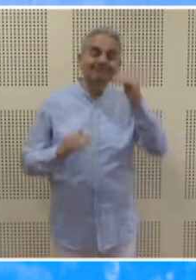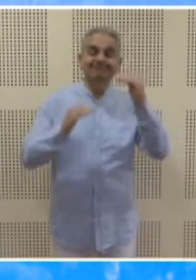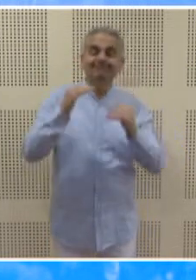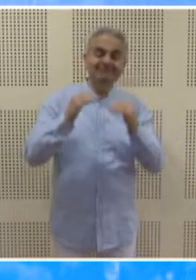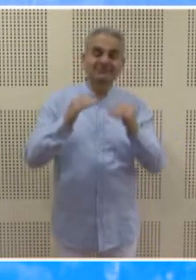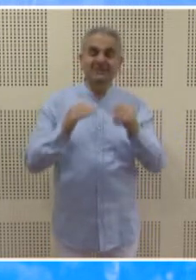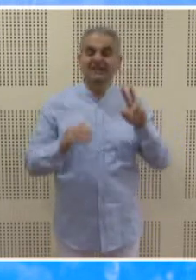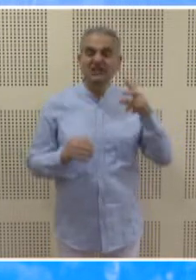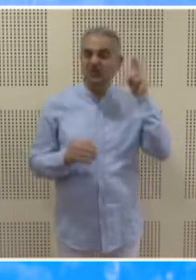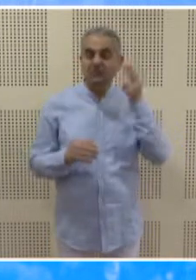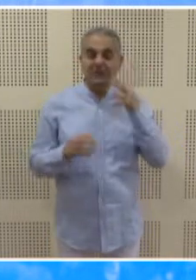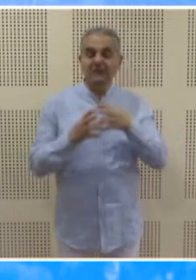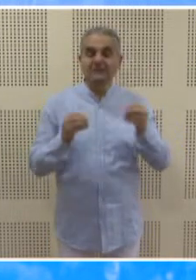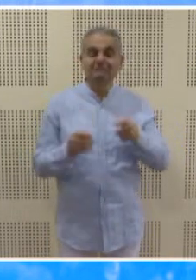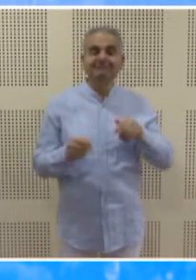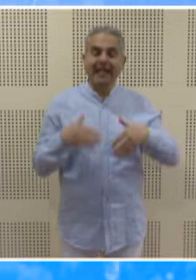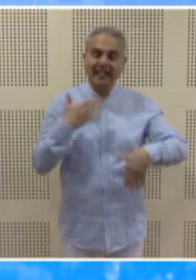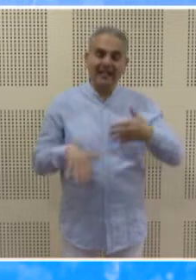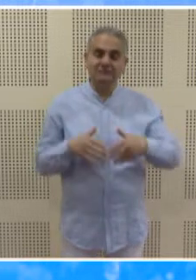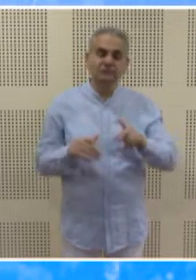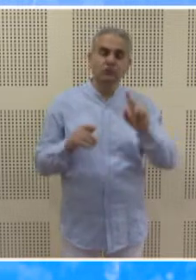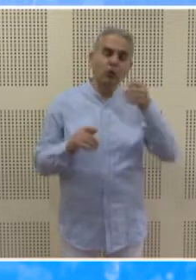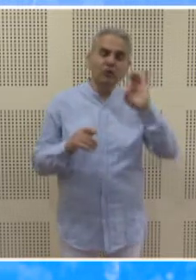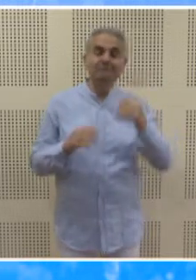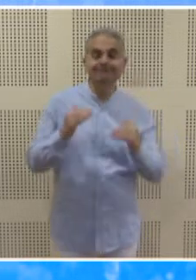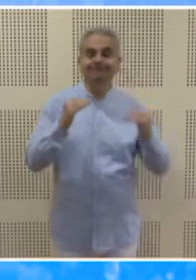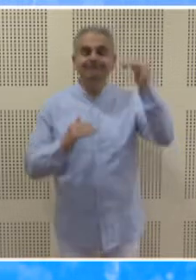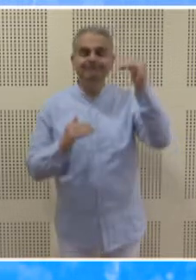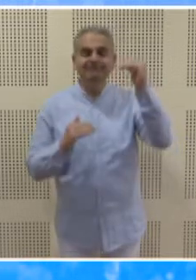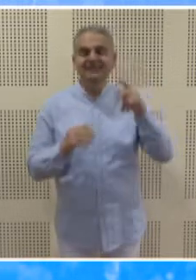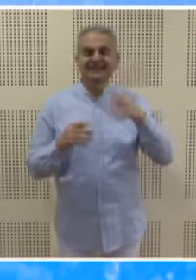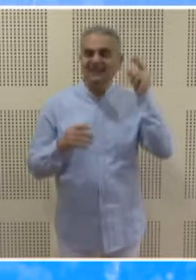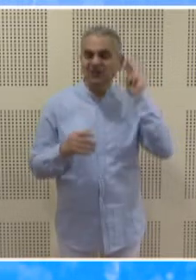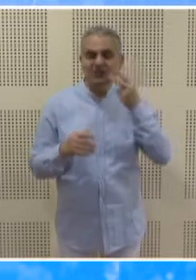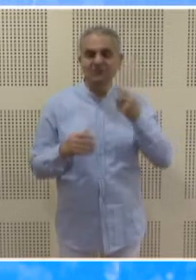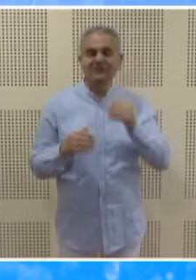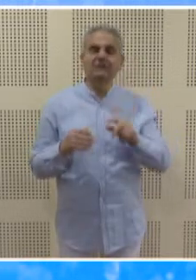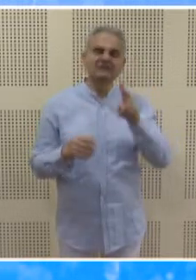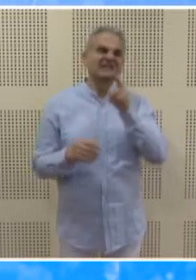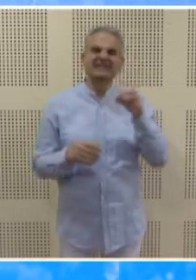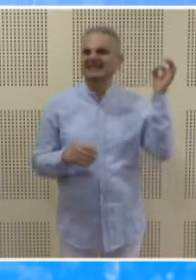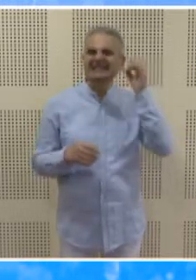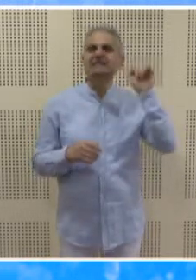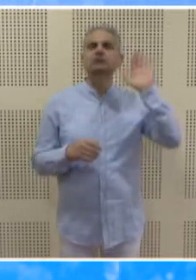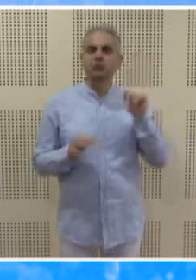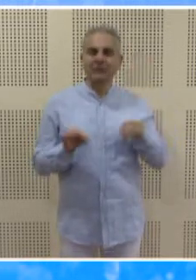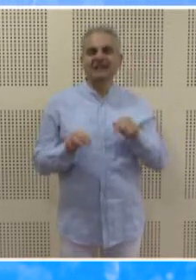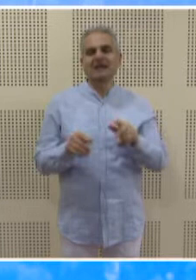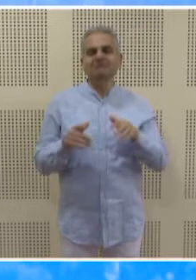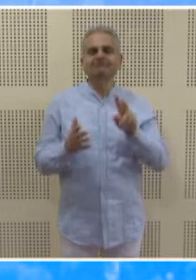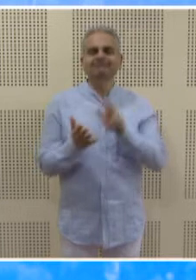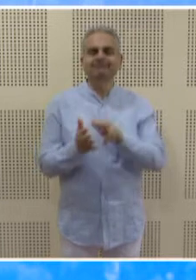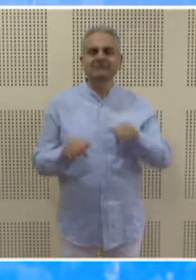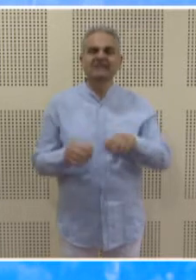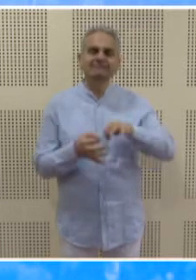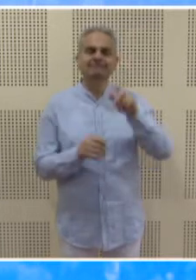bir işitme kaybı işitme engeli, 90 desibelin üstündeki işitme kaybı ise genelde sağırlık olarak kabul edilir. Sağır